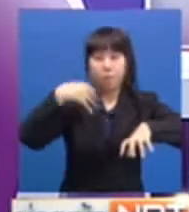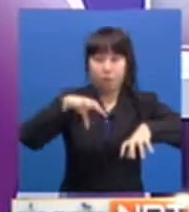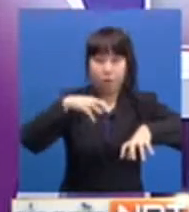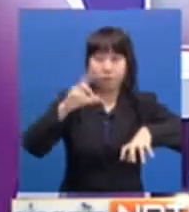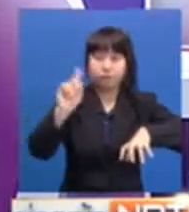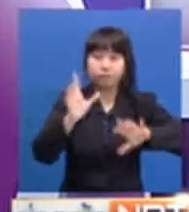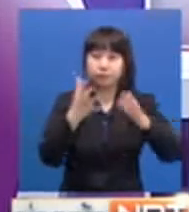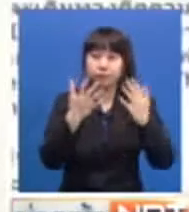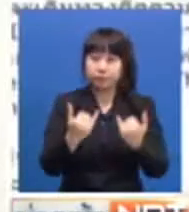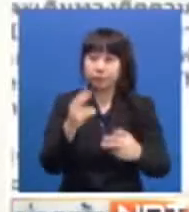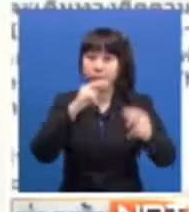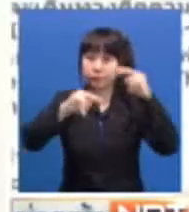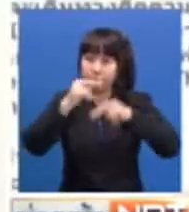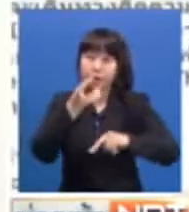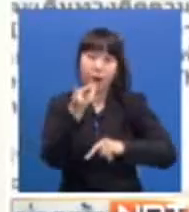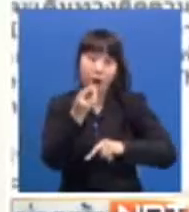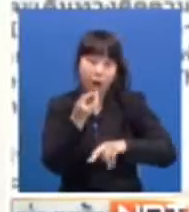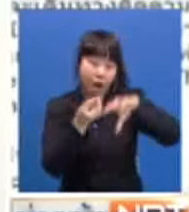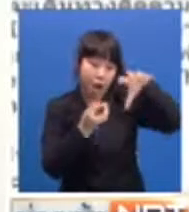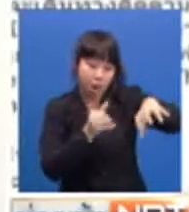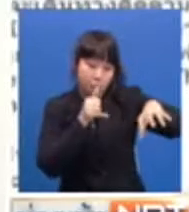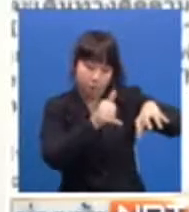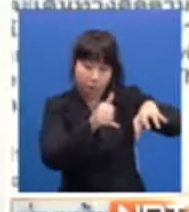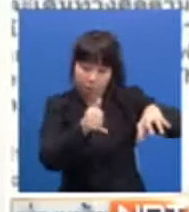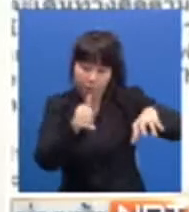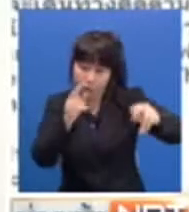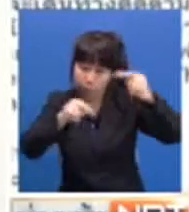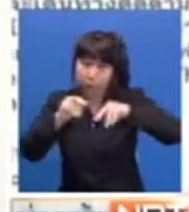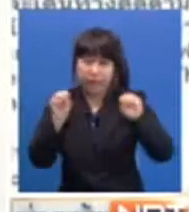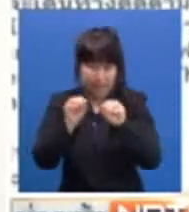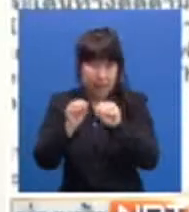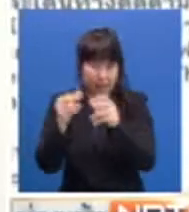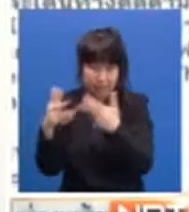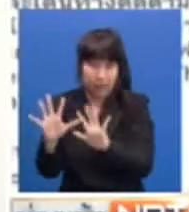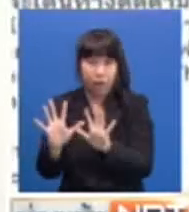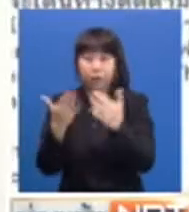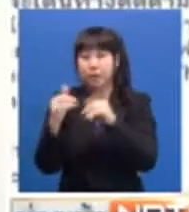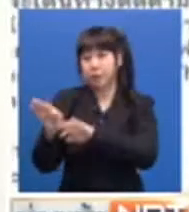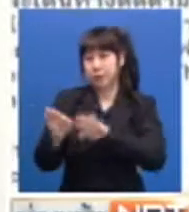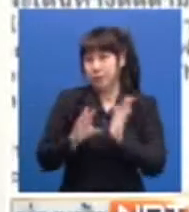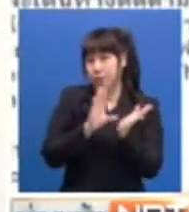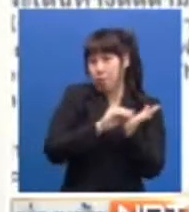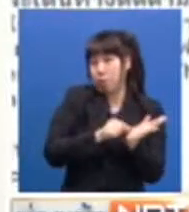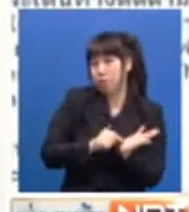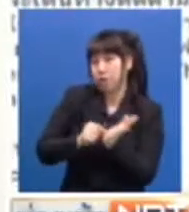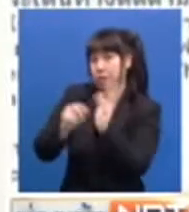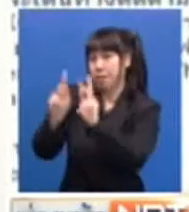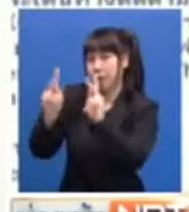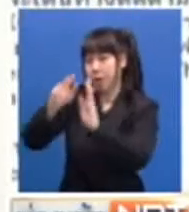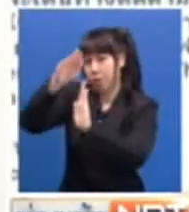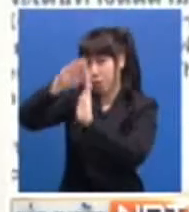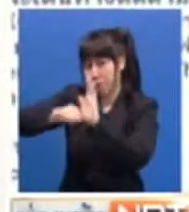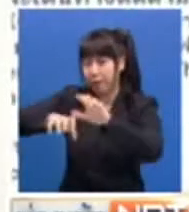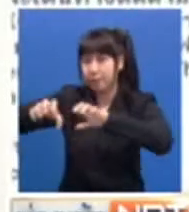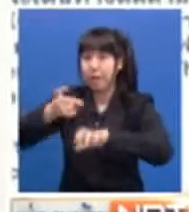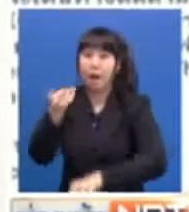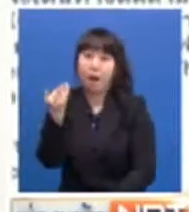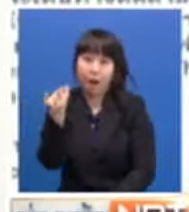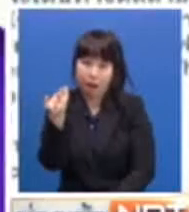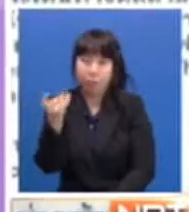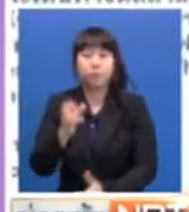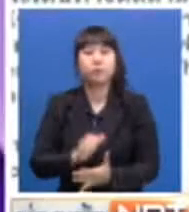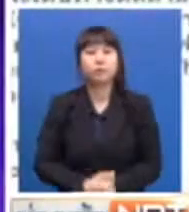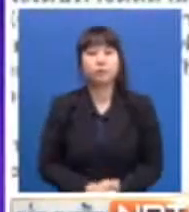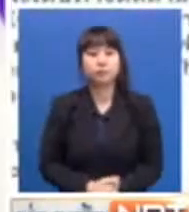นะคะว่าการตรวจสอบสต๊อกข้าวตอนนี้เกือบเสร็จทั้งหมดแล้วเตรียมเสนอข้อมูลผ่านคณะกรรมการนโยบายและบริหารจัดการข้าวต่อ